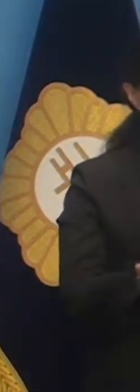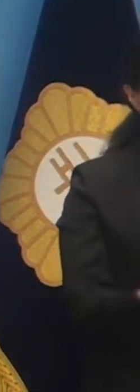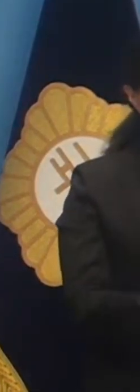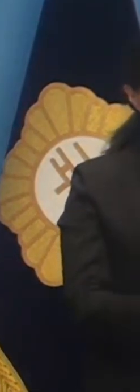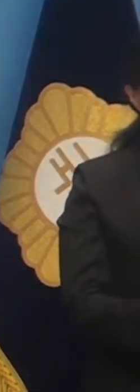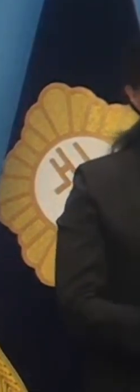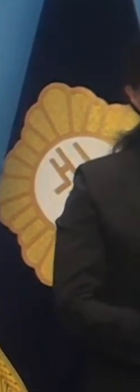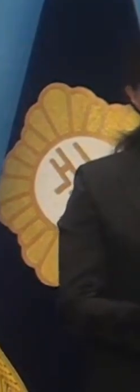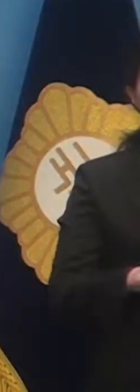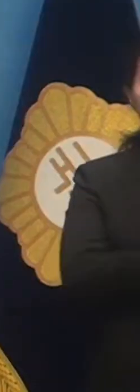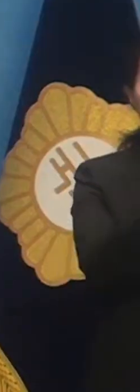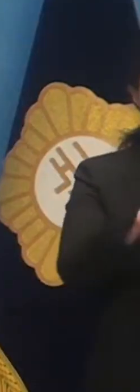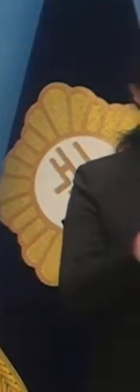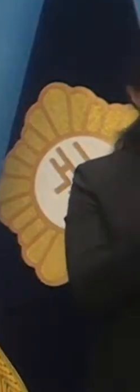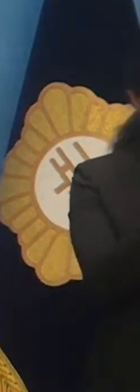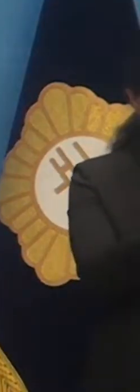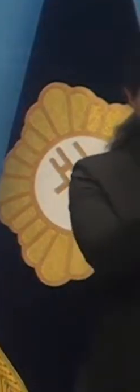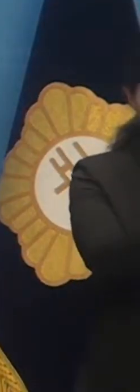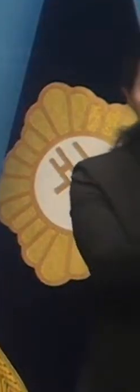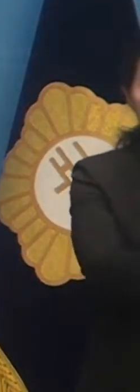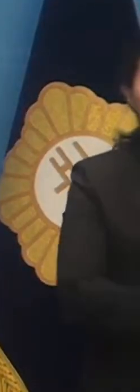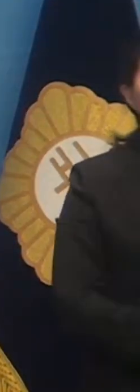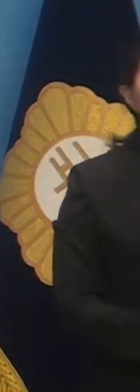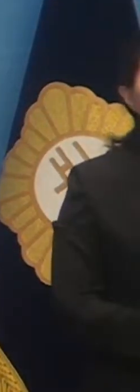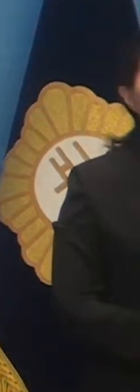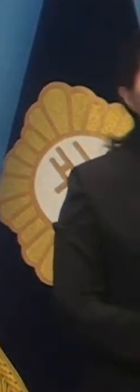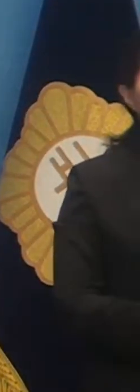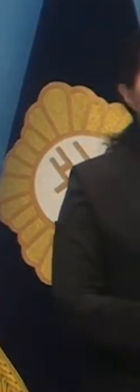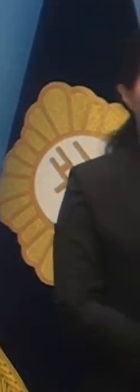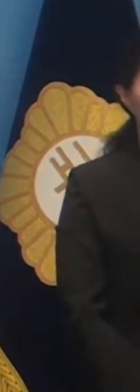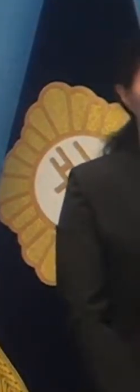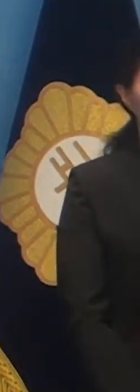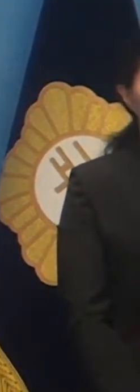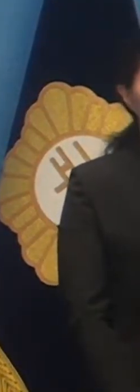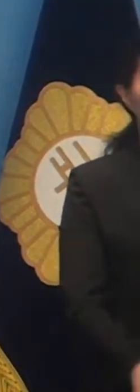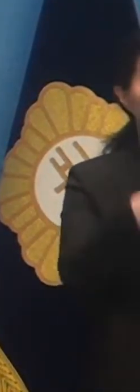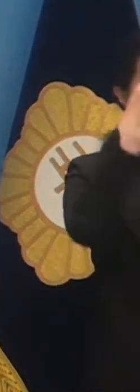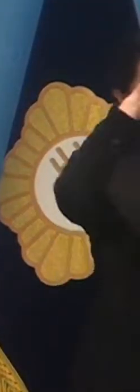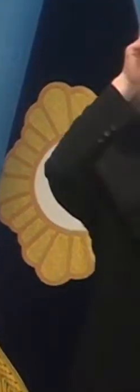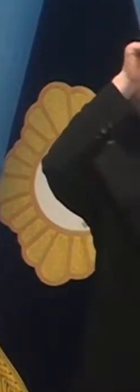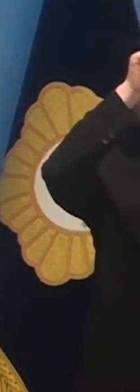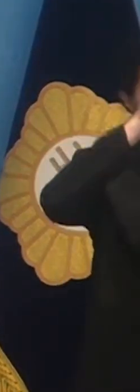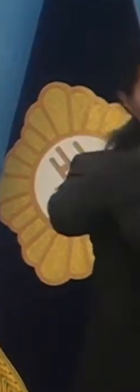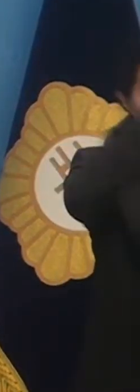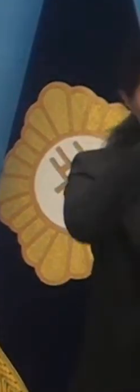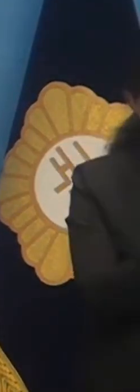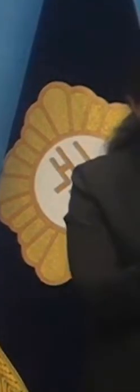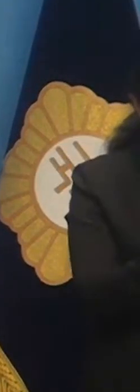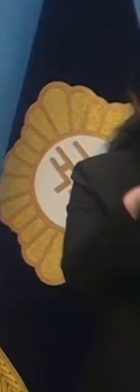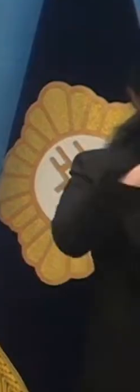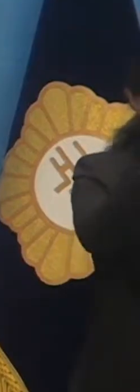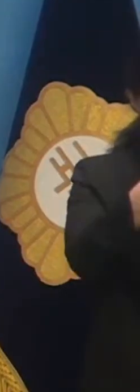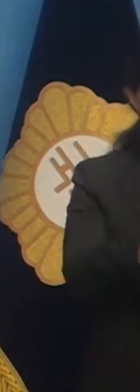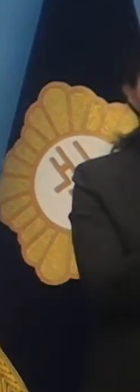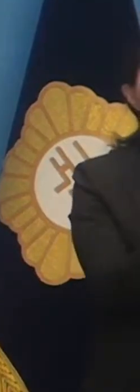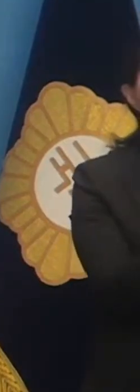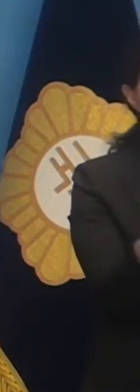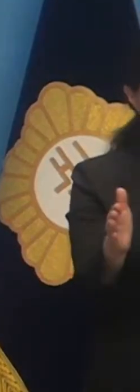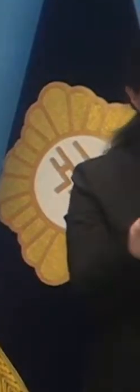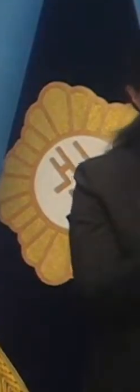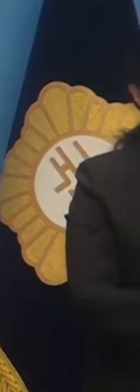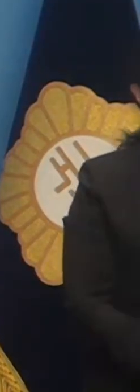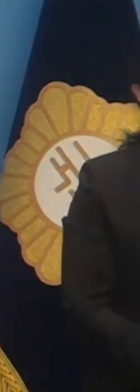오늘 저희가 발의하는 법안은 4개입니다. 검찰 정상화의 시작이라고 할 수